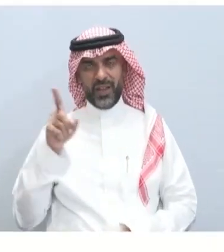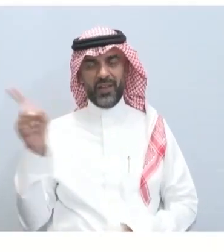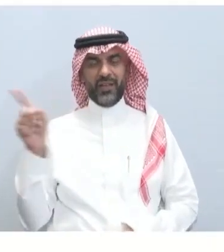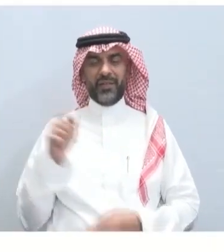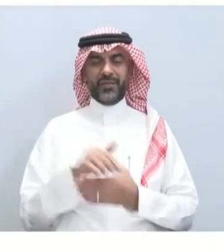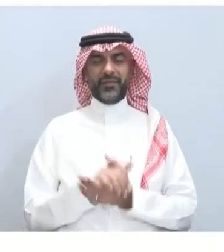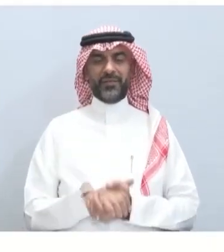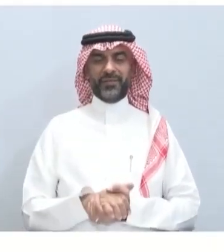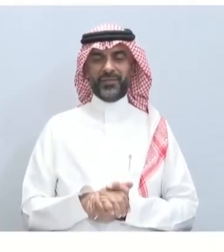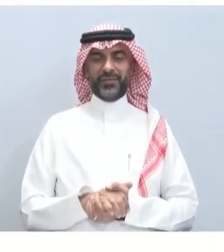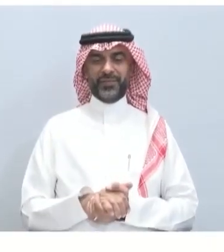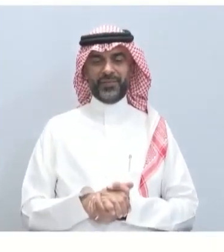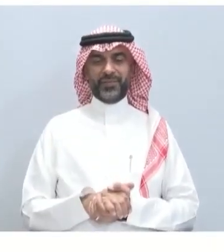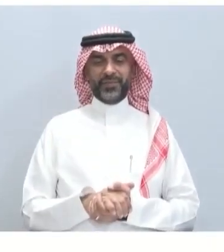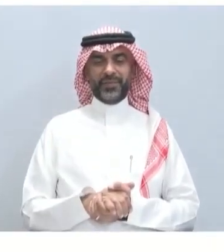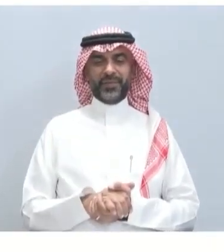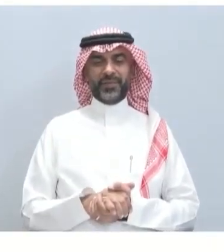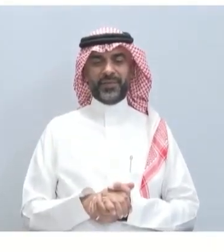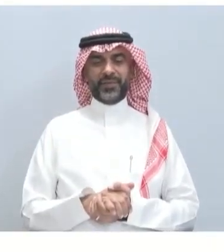اجابه هنا صحيحه